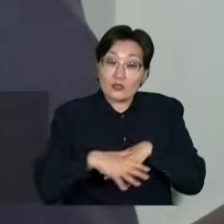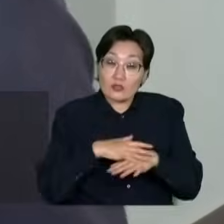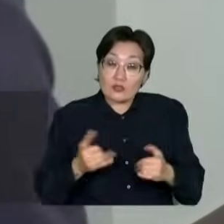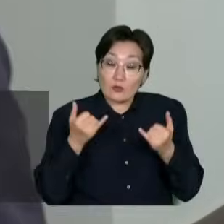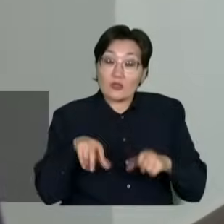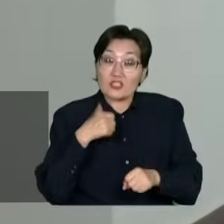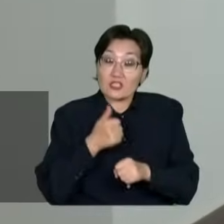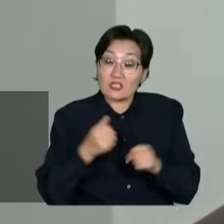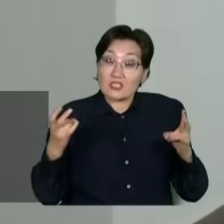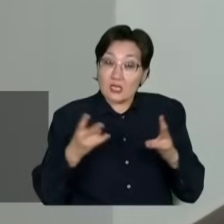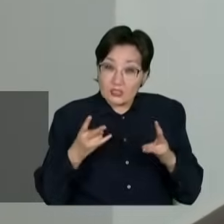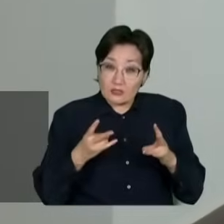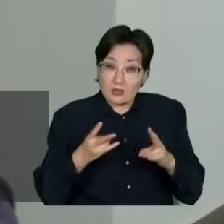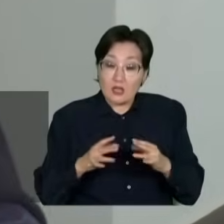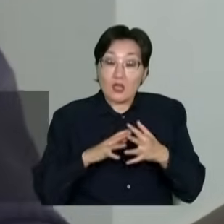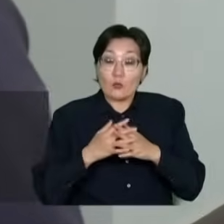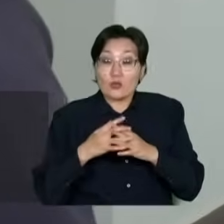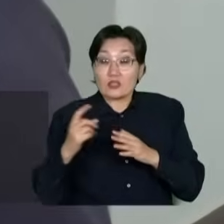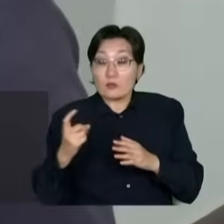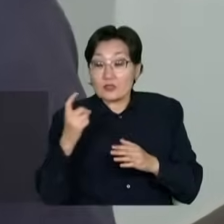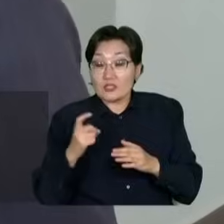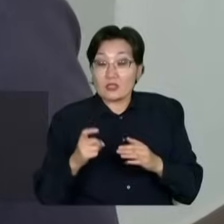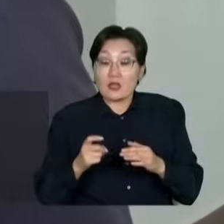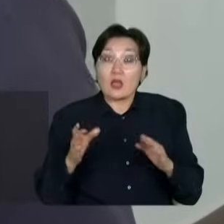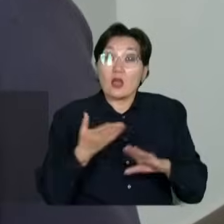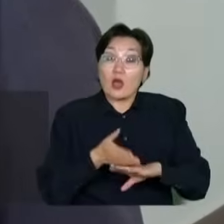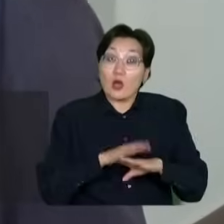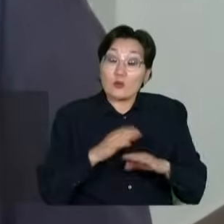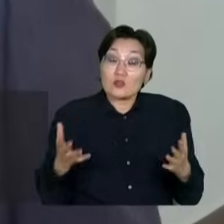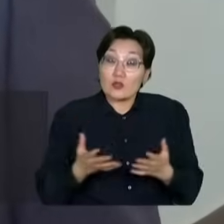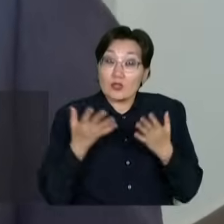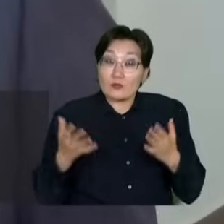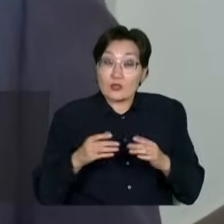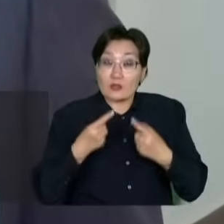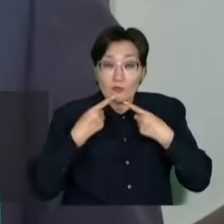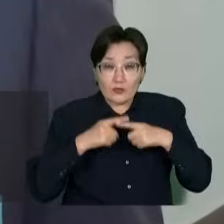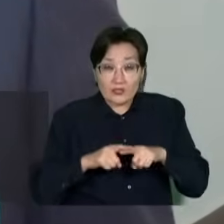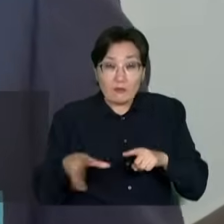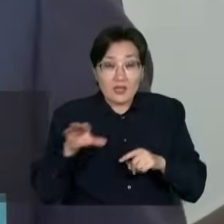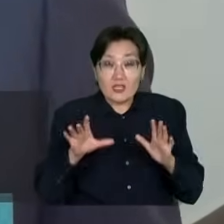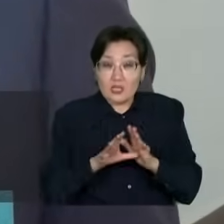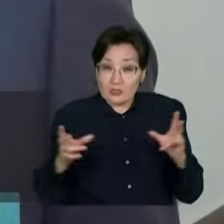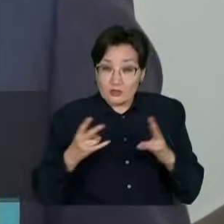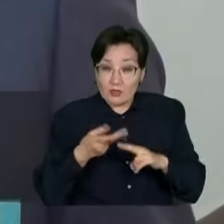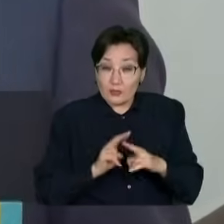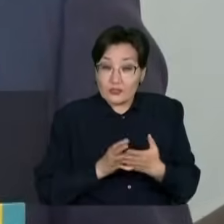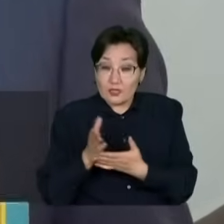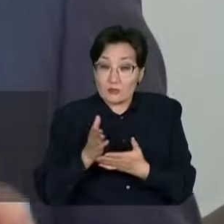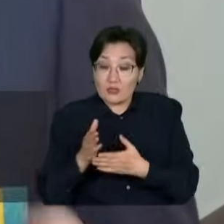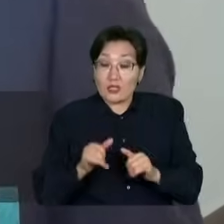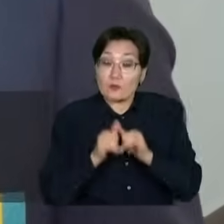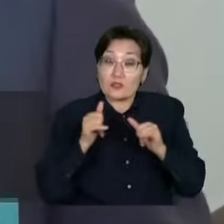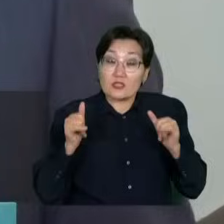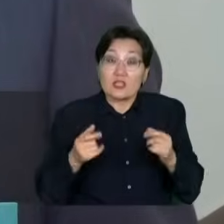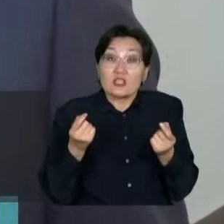ең негізгі қажеттілік саналады. Ауыл шаруашылығы болсын, ауыр және жеңіл өнеркәсіп болсын, бәріне энергия керек. Осы салалардың қарыштап